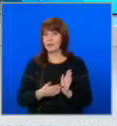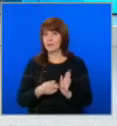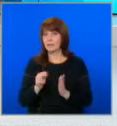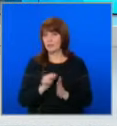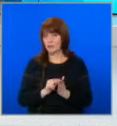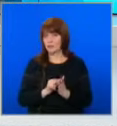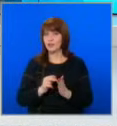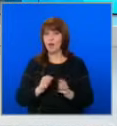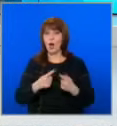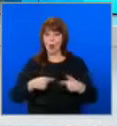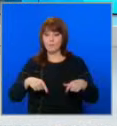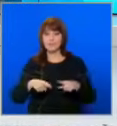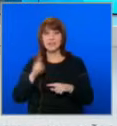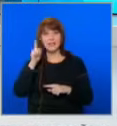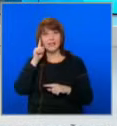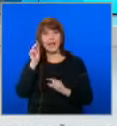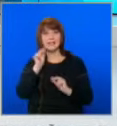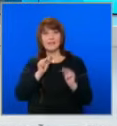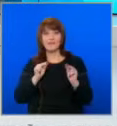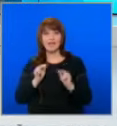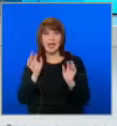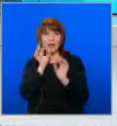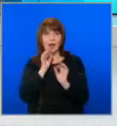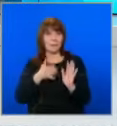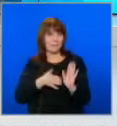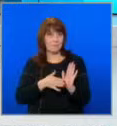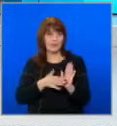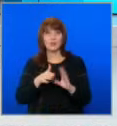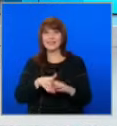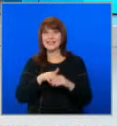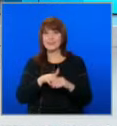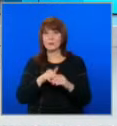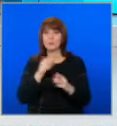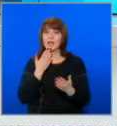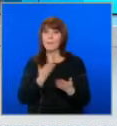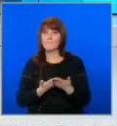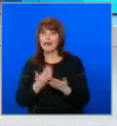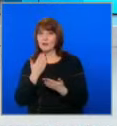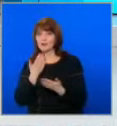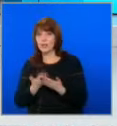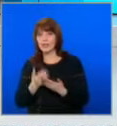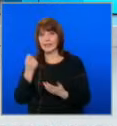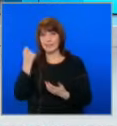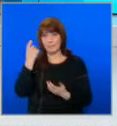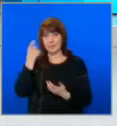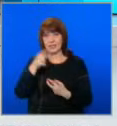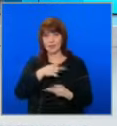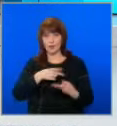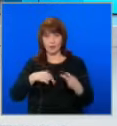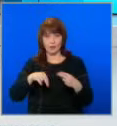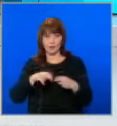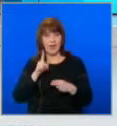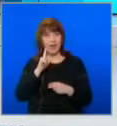казва още че общинските съветници са лишени от правото си да се запознаят с предложенията за председатели на комисиите в деня